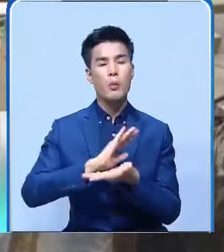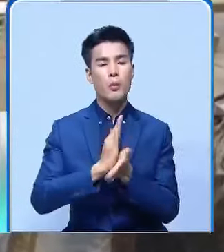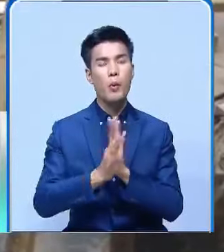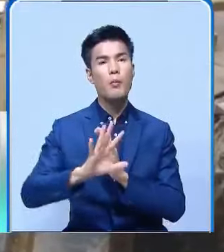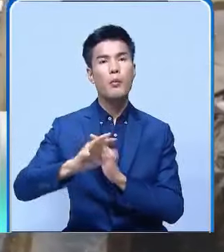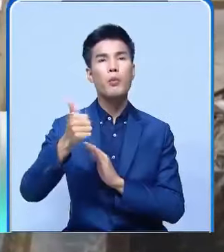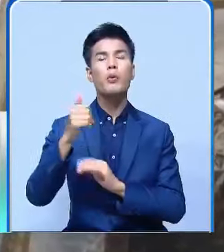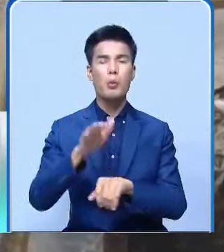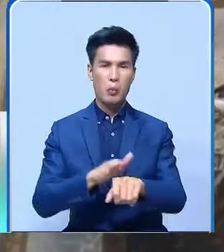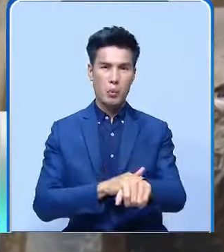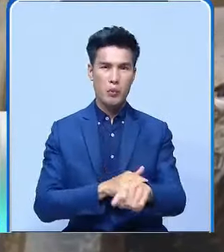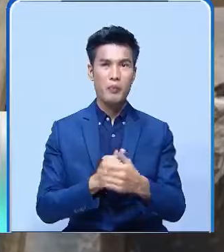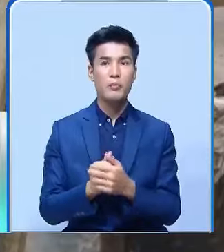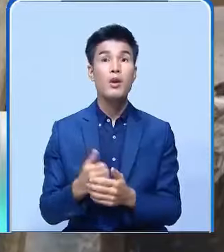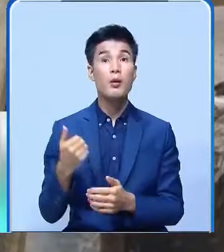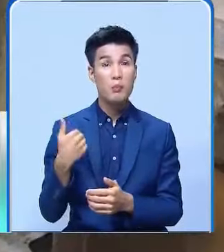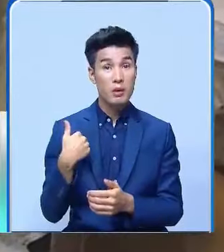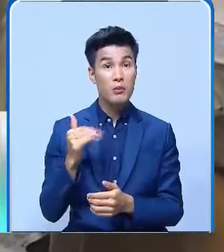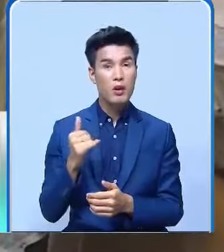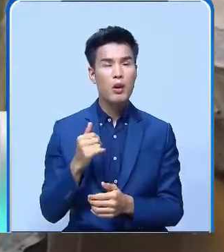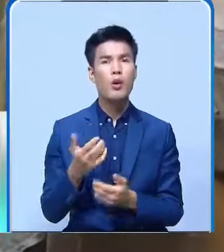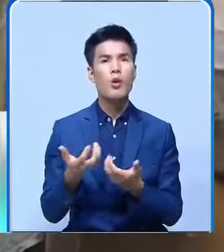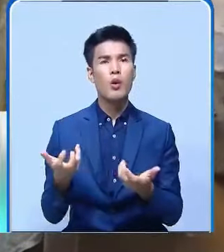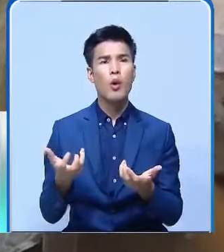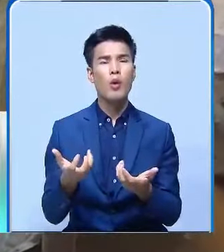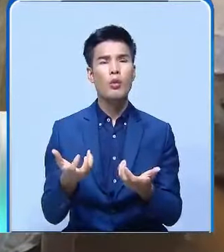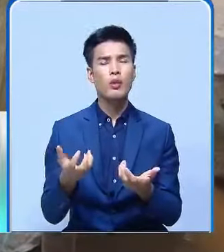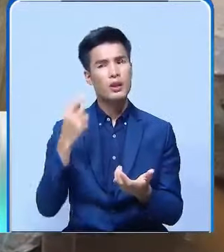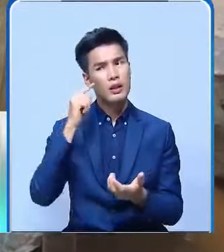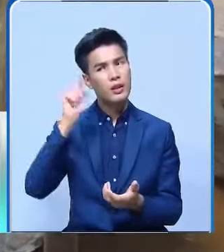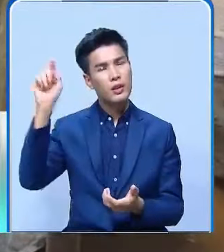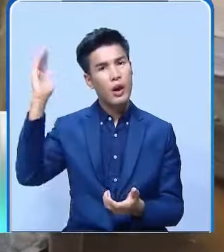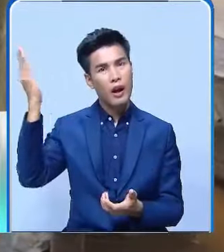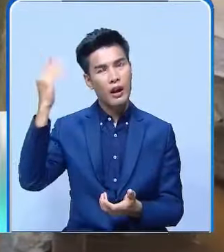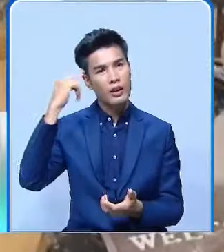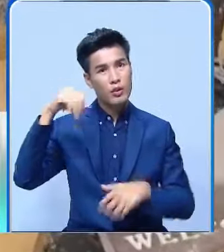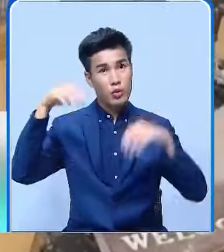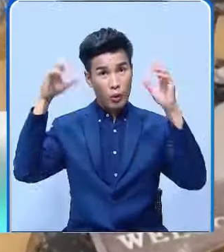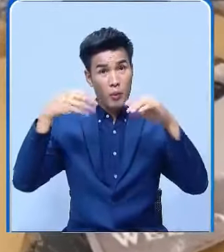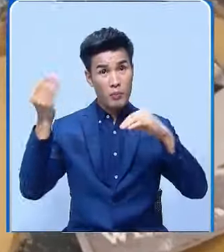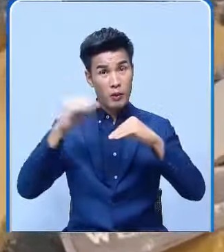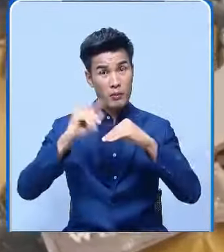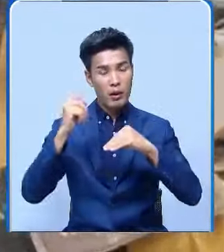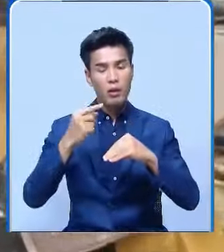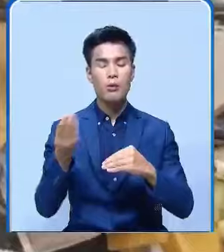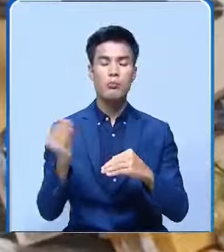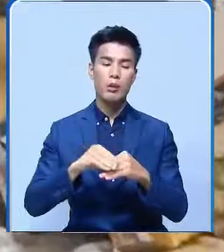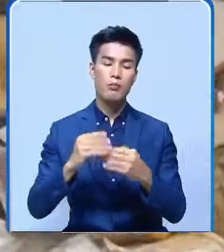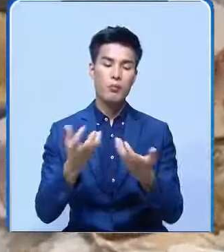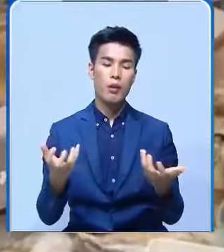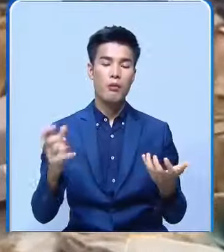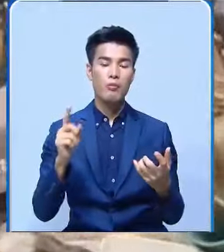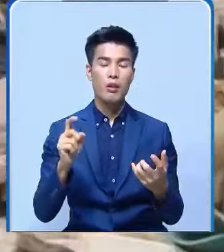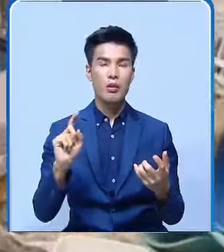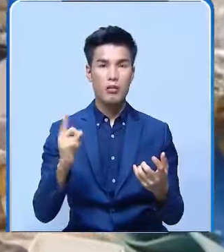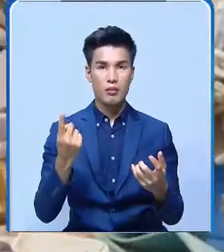ะปกติยังมีบางส่วนที่ห่วงกังวลเรื่องของสภาพอากาศว่าถ้าฝนตกลงมาอีกเนี่ยมันจะซ้ำเติมอีกหรือเปล่าคะ น